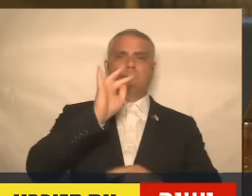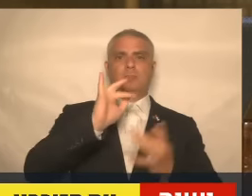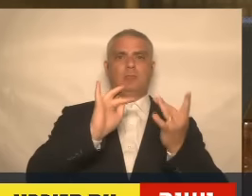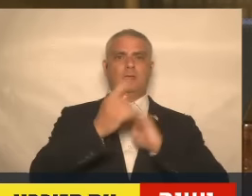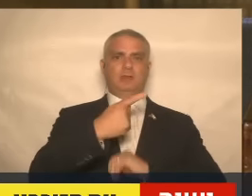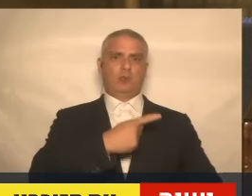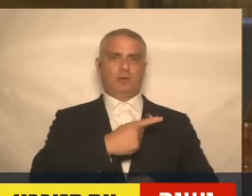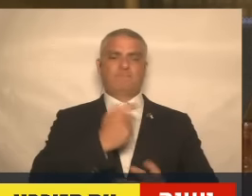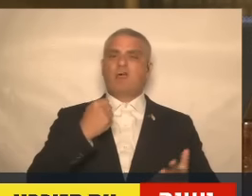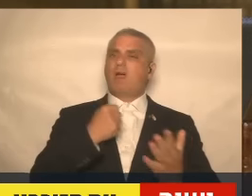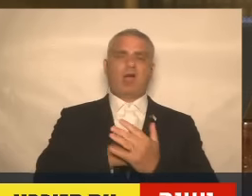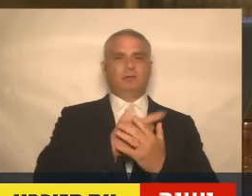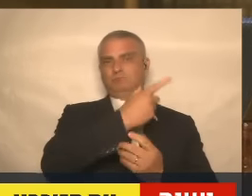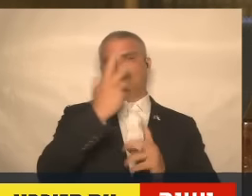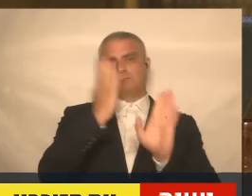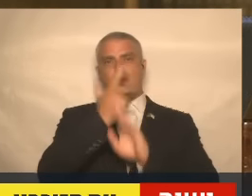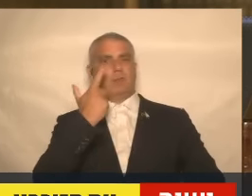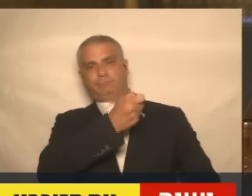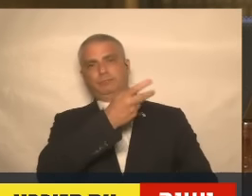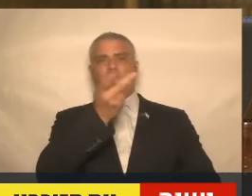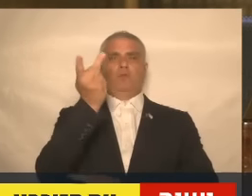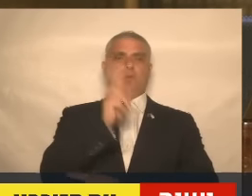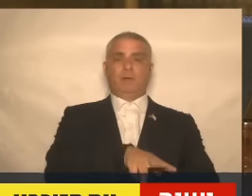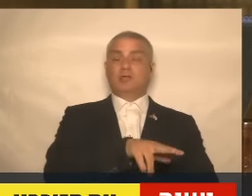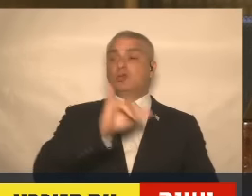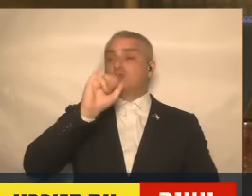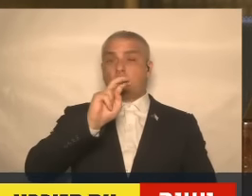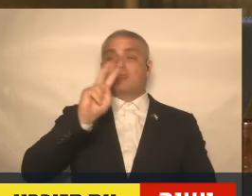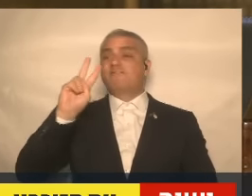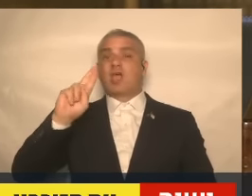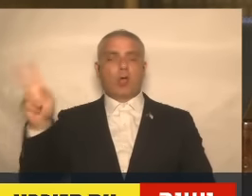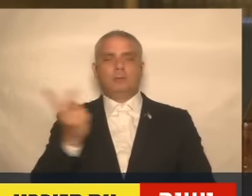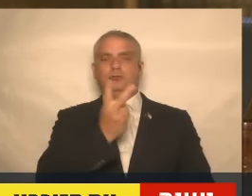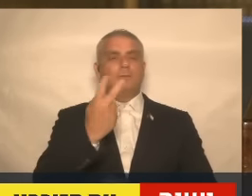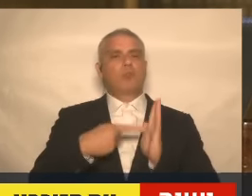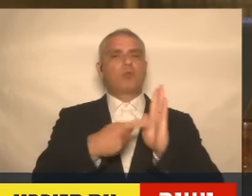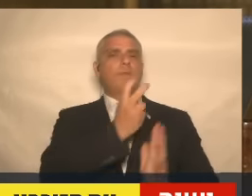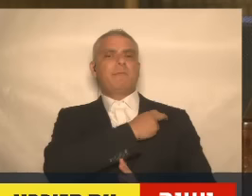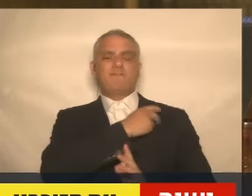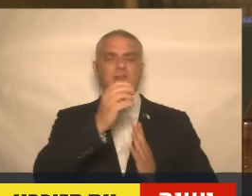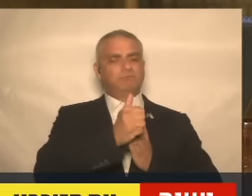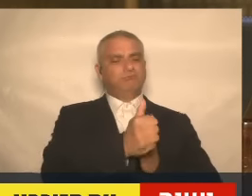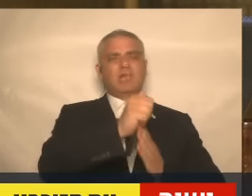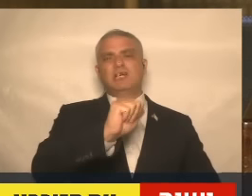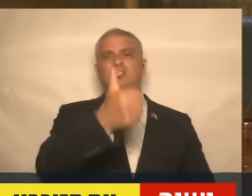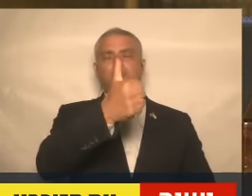האויב עד שנורא ונהרג. יוני ורועי הם דוגמה למפקדים ההולכים בראש